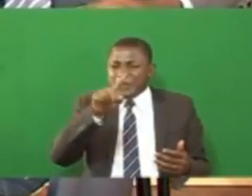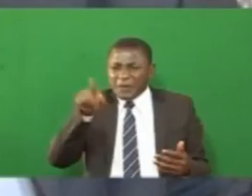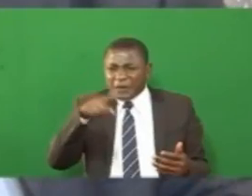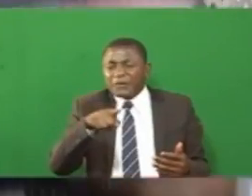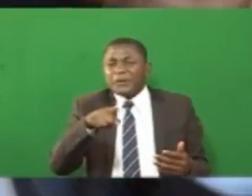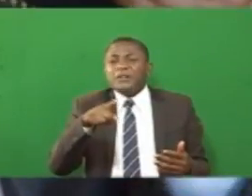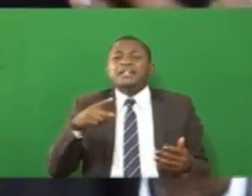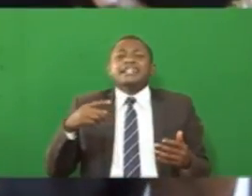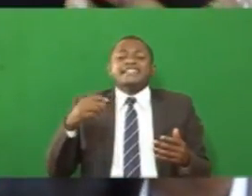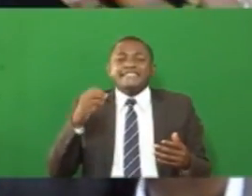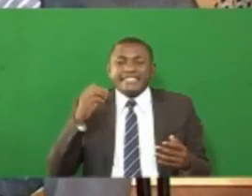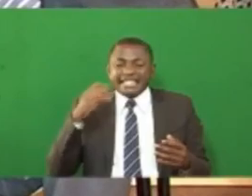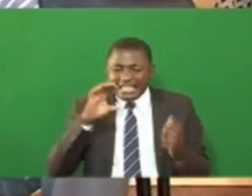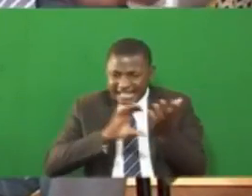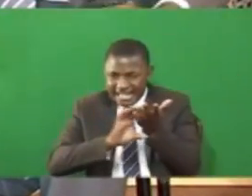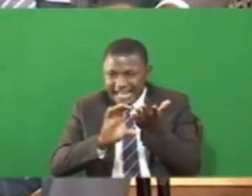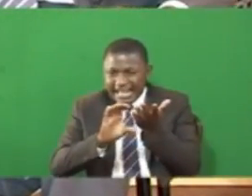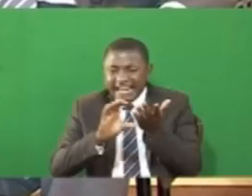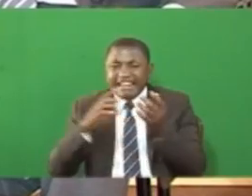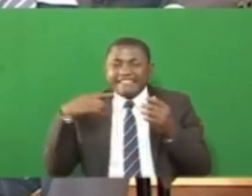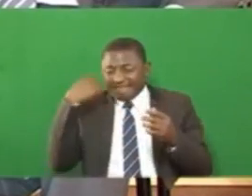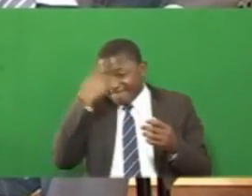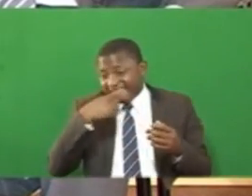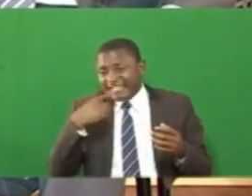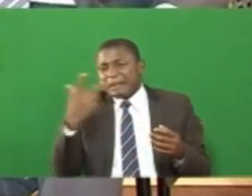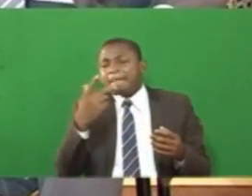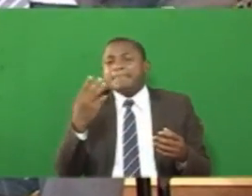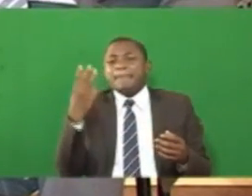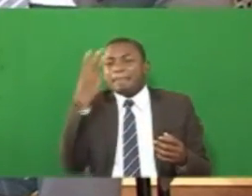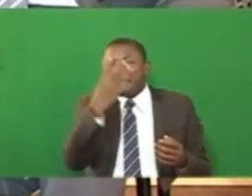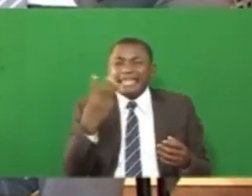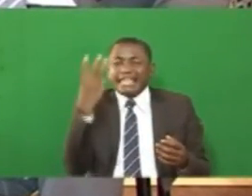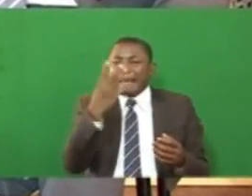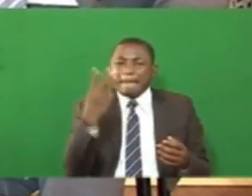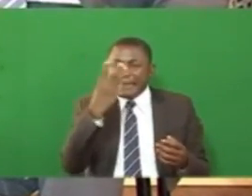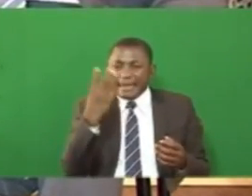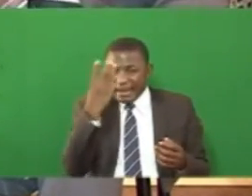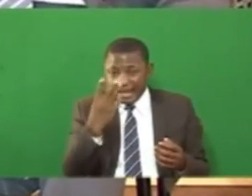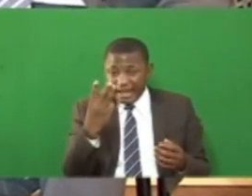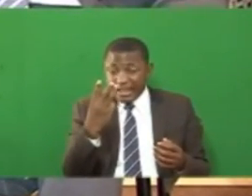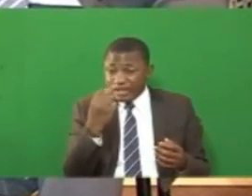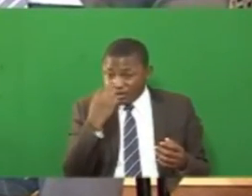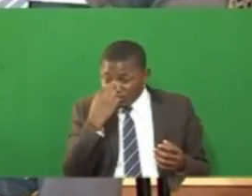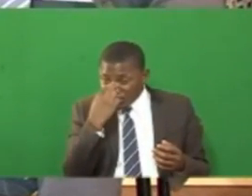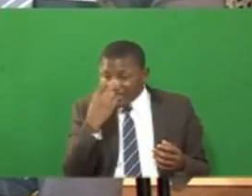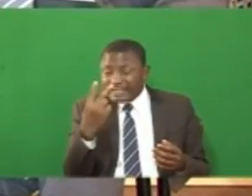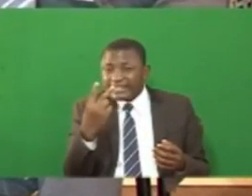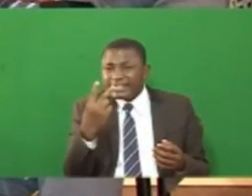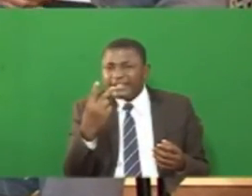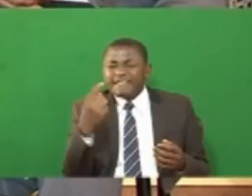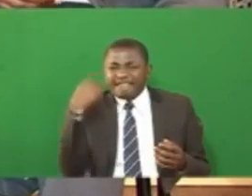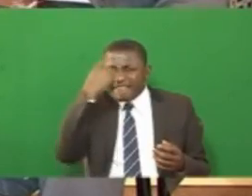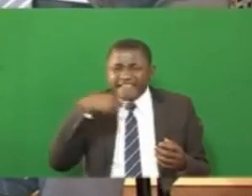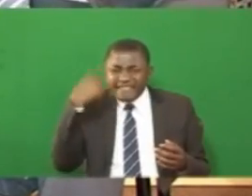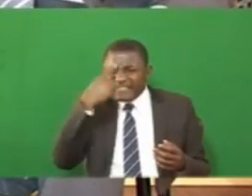muruita matimira rinokuratidza mabori. Right. Ira haribvise mabori. Haribvise mabori. Wonogeza. Right. Saka